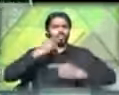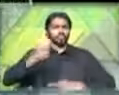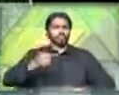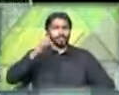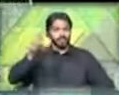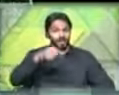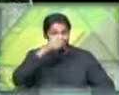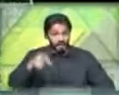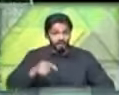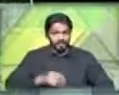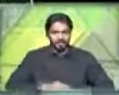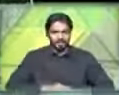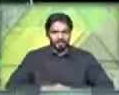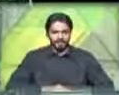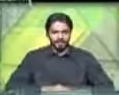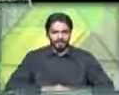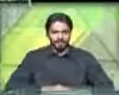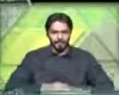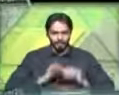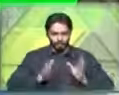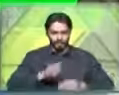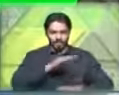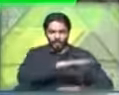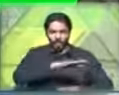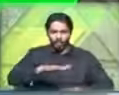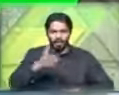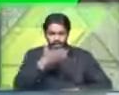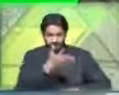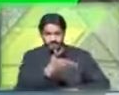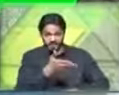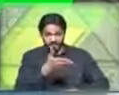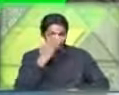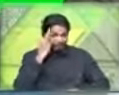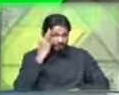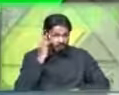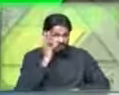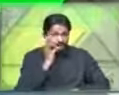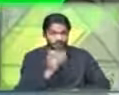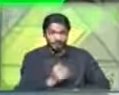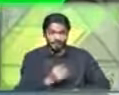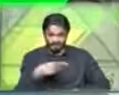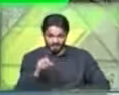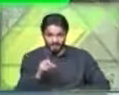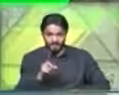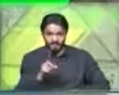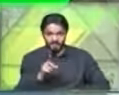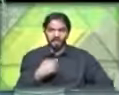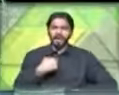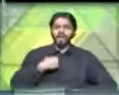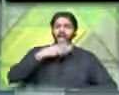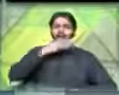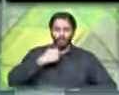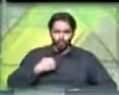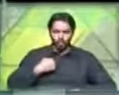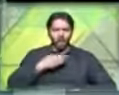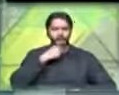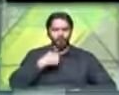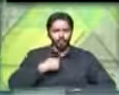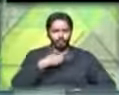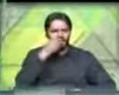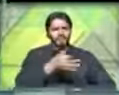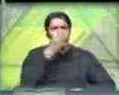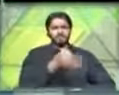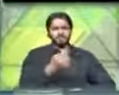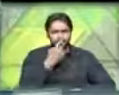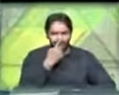لحق لم يوفق أنت إليه. الله، همسة جميلة. لا تتكبر على أن تسمع